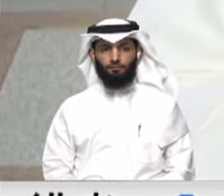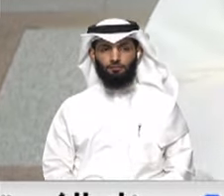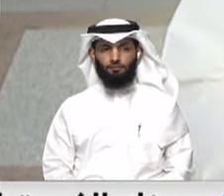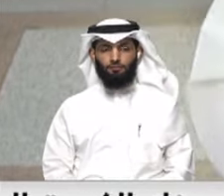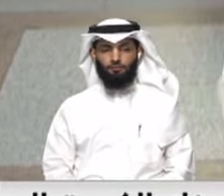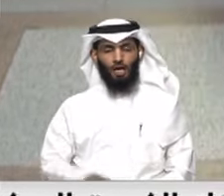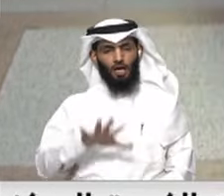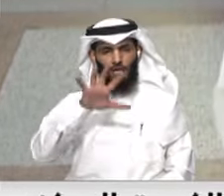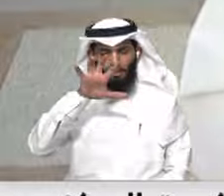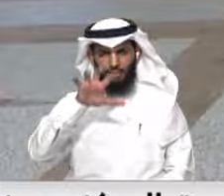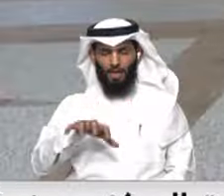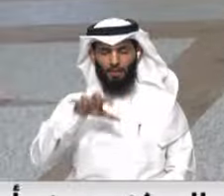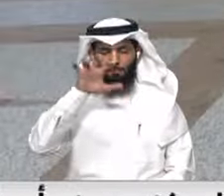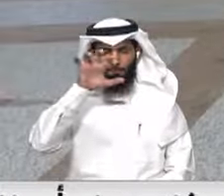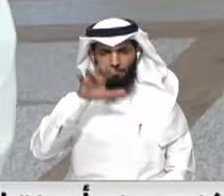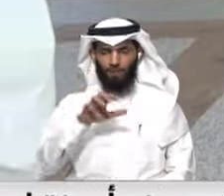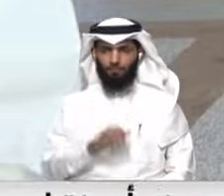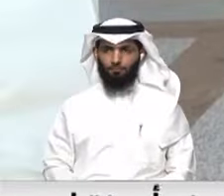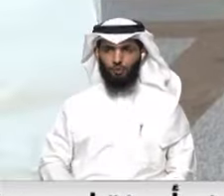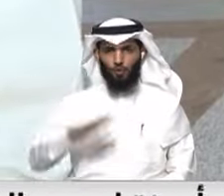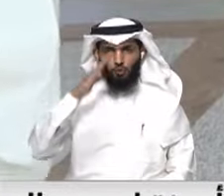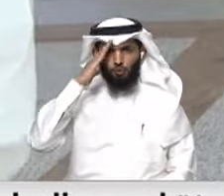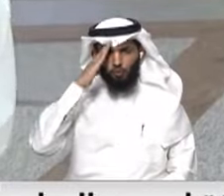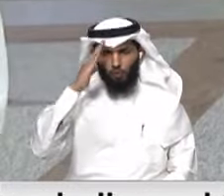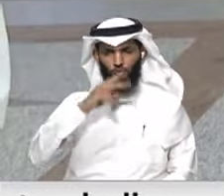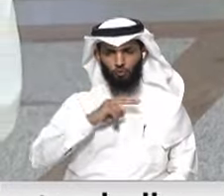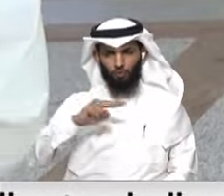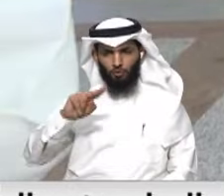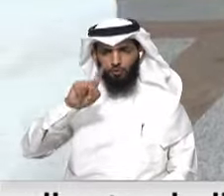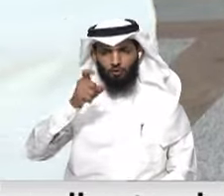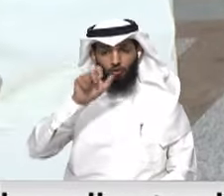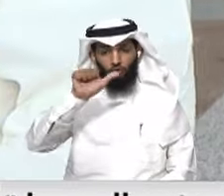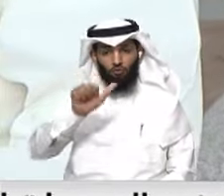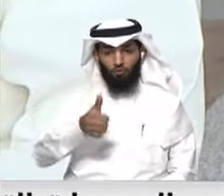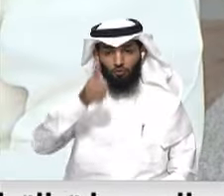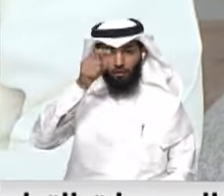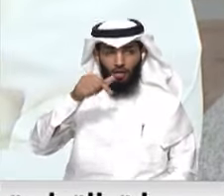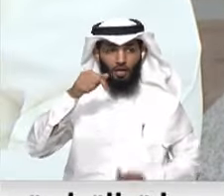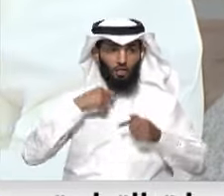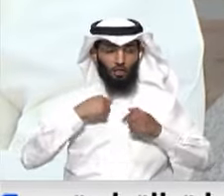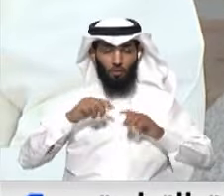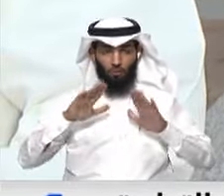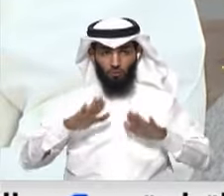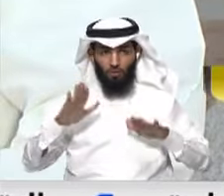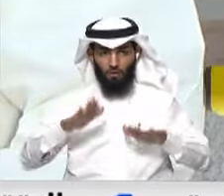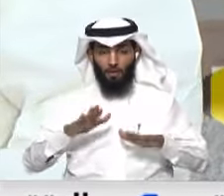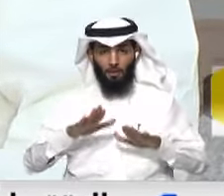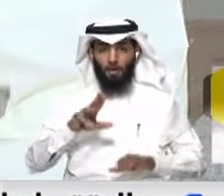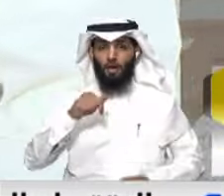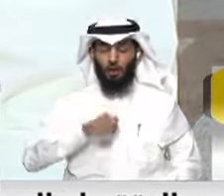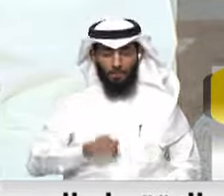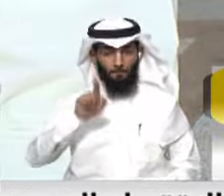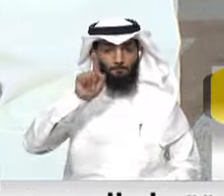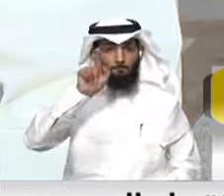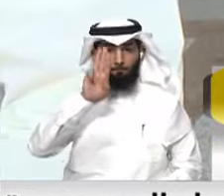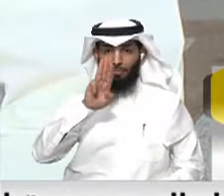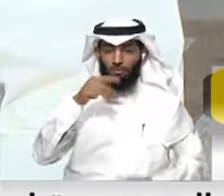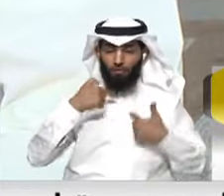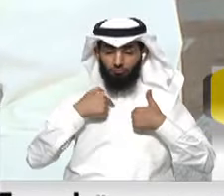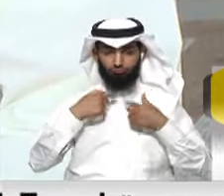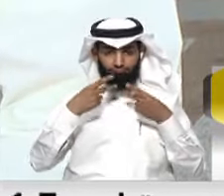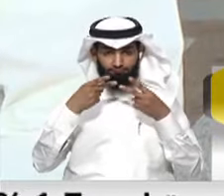نعم، كل الشكر لك زميلي رضا. مثل ما تفضلت من تواجدنا في هذه اللحظة وعلى الهواء مباشرة في مطار